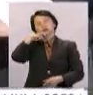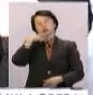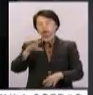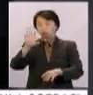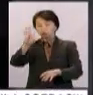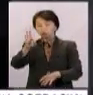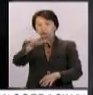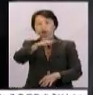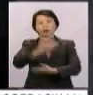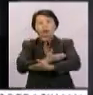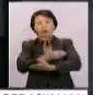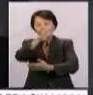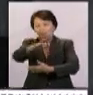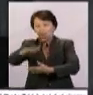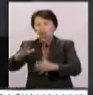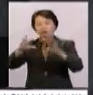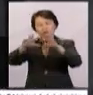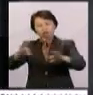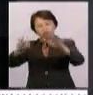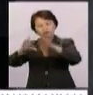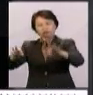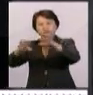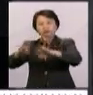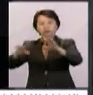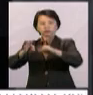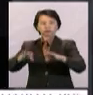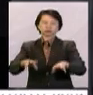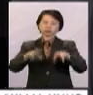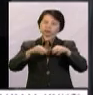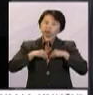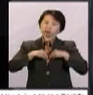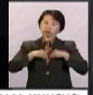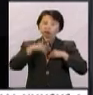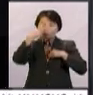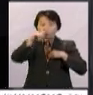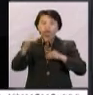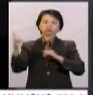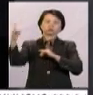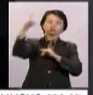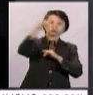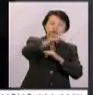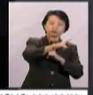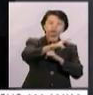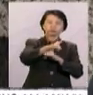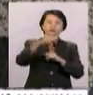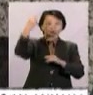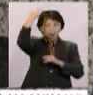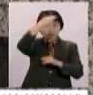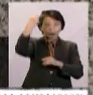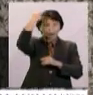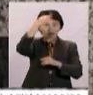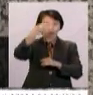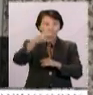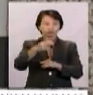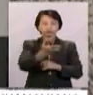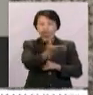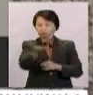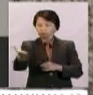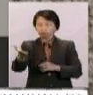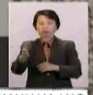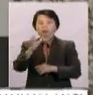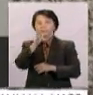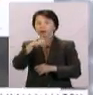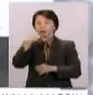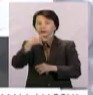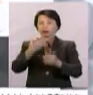beranak ini kemudian menceritakan kembali detik menerima tawaran menunaikan rukun Islam kelima itu. Menurut Nur Hilali,